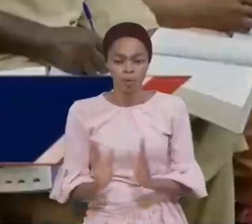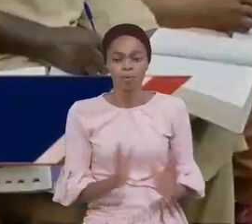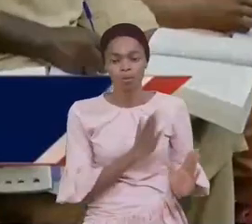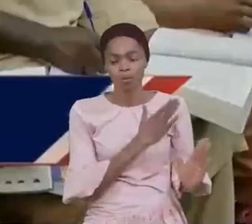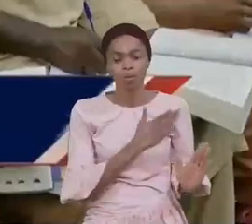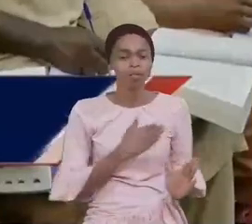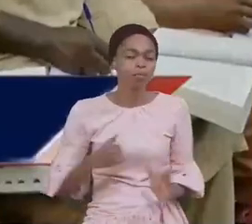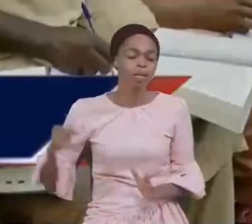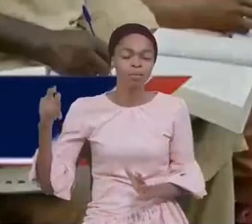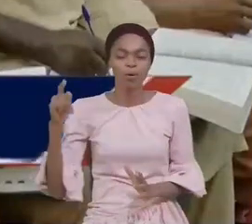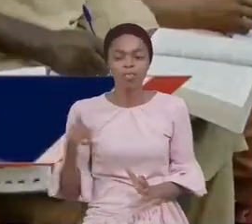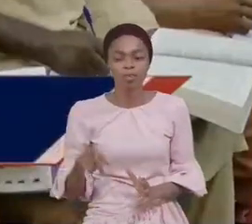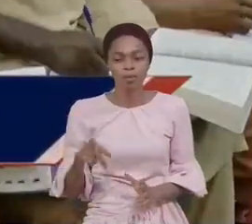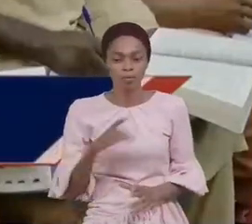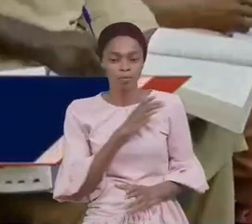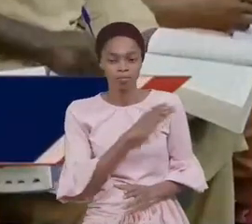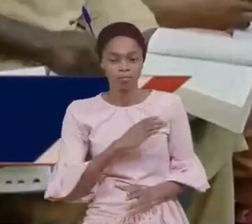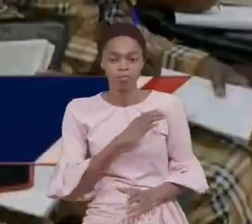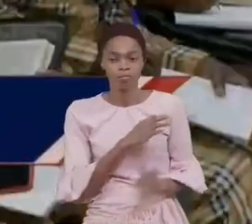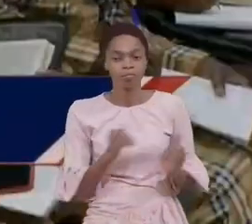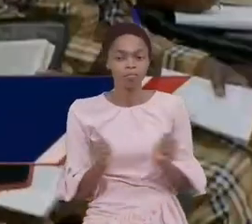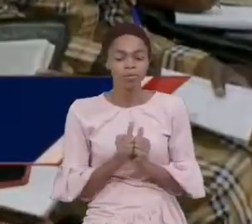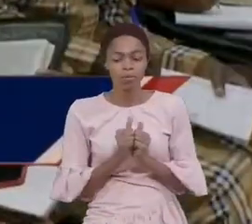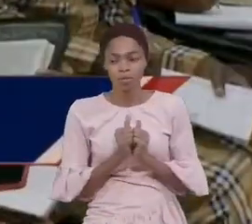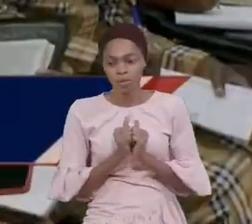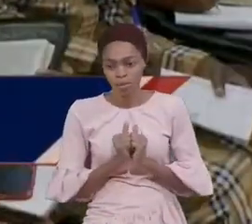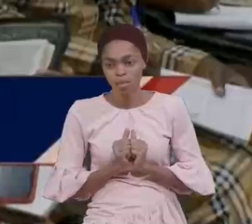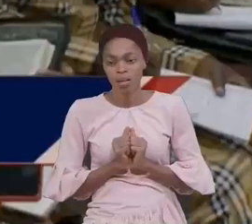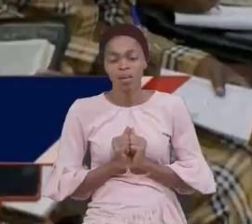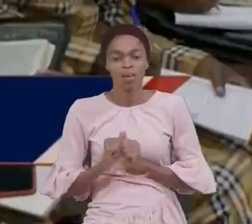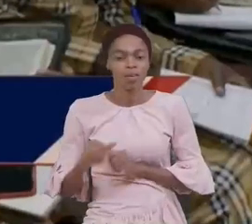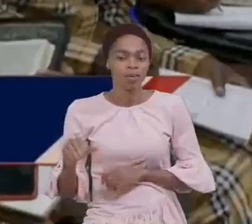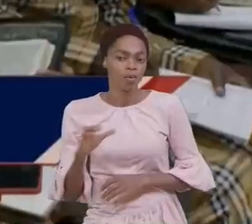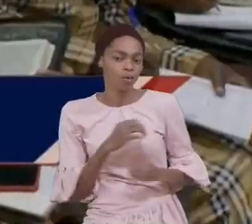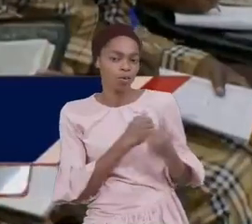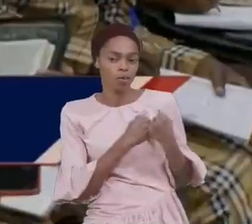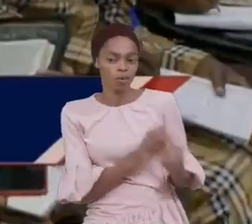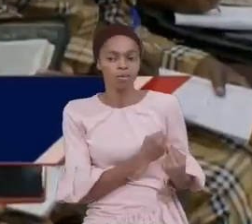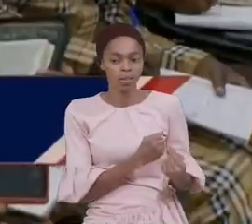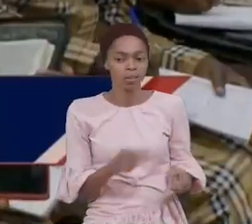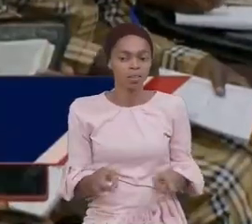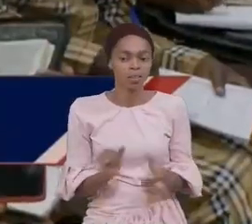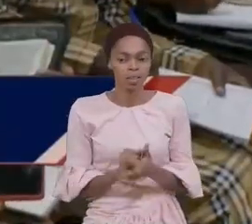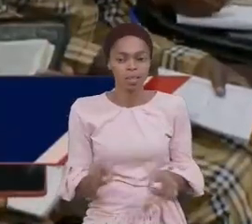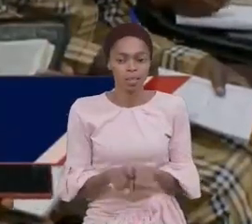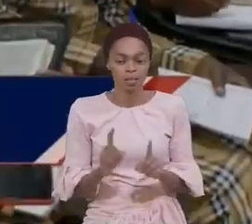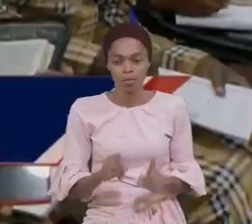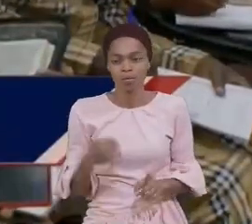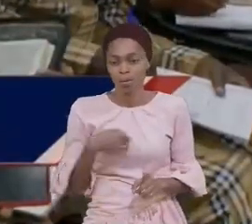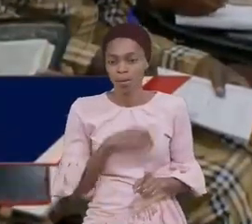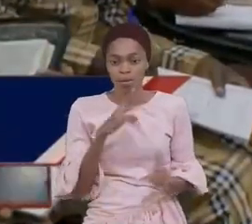préparation diligente et la prédisposition avec courage. Alors, comme il allait, il y a des choses